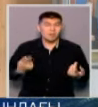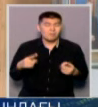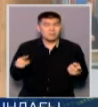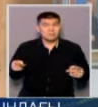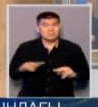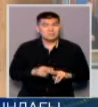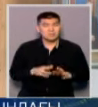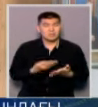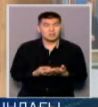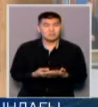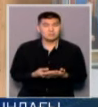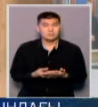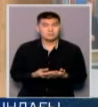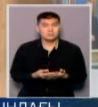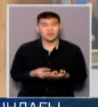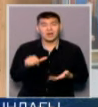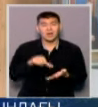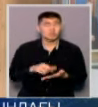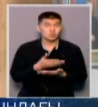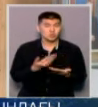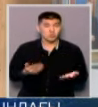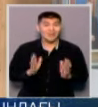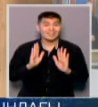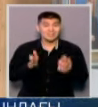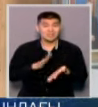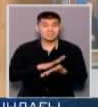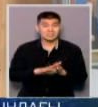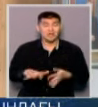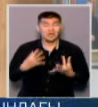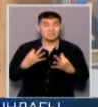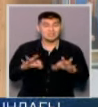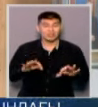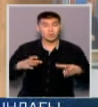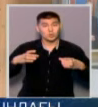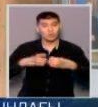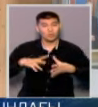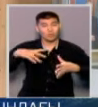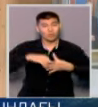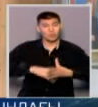басқалай нелер қатысы жоқ. Бұл таза ерікті осы